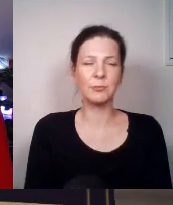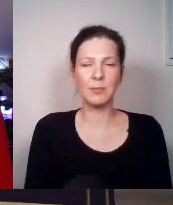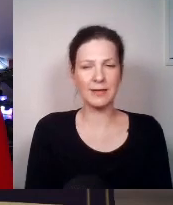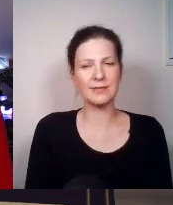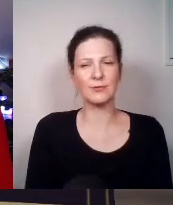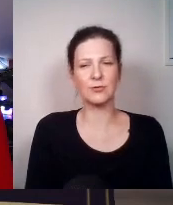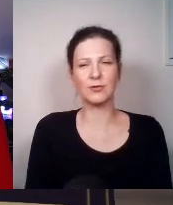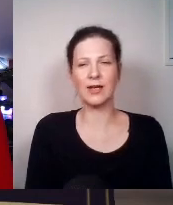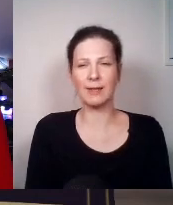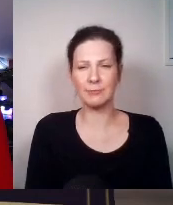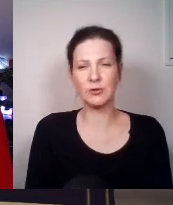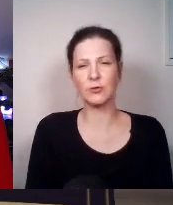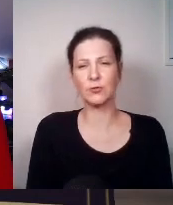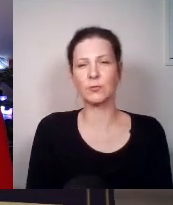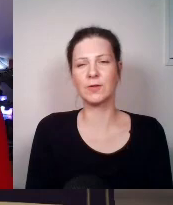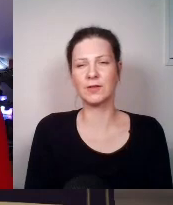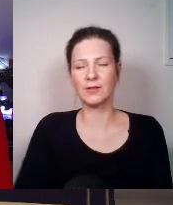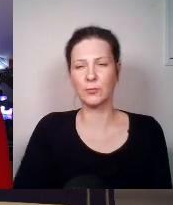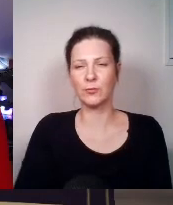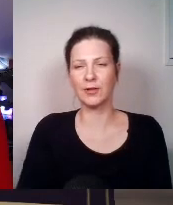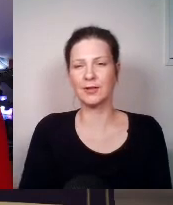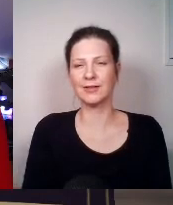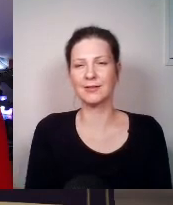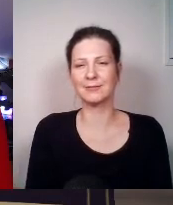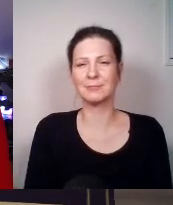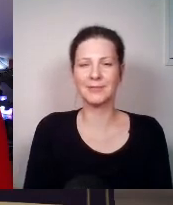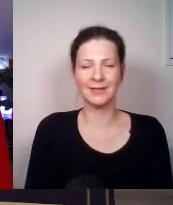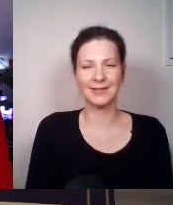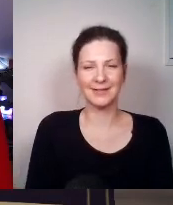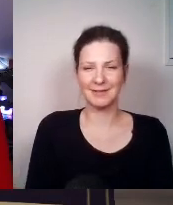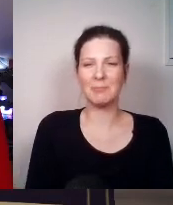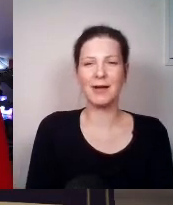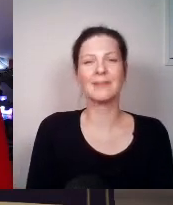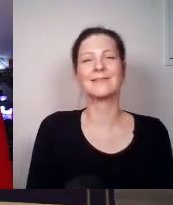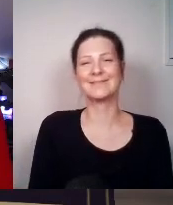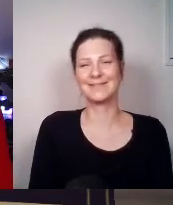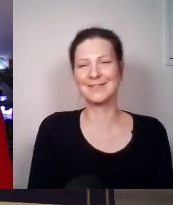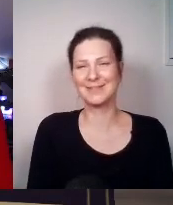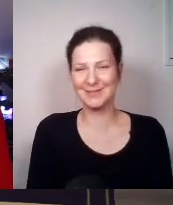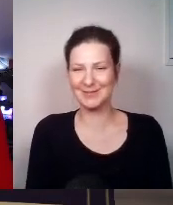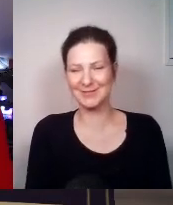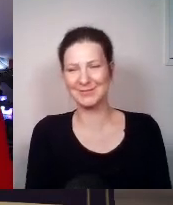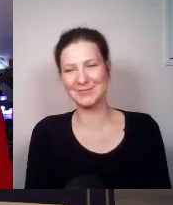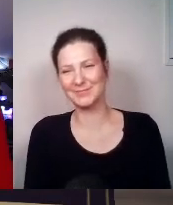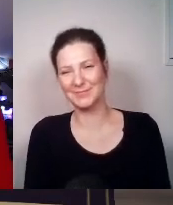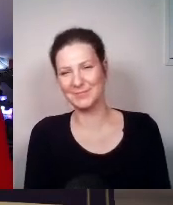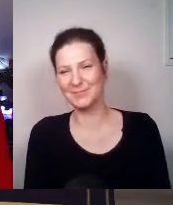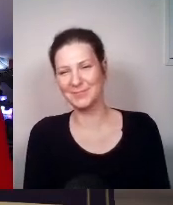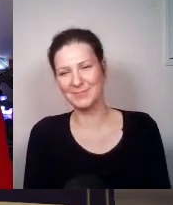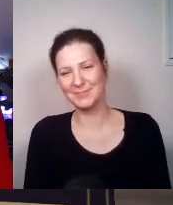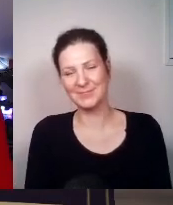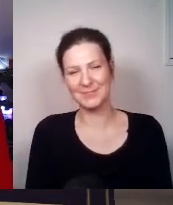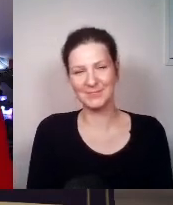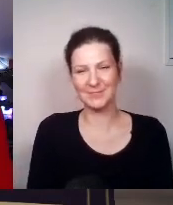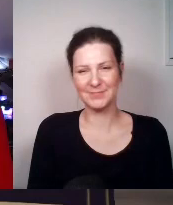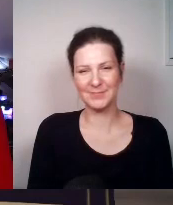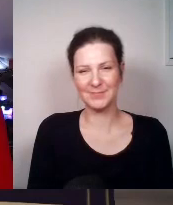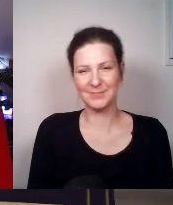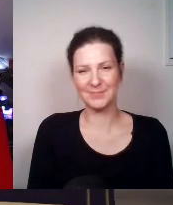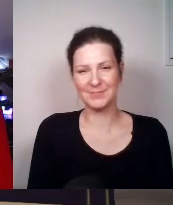Ja, ich glaube, du magst es auch, so Sachen abgeschlossen zu wissen. Insofern, mach. Okay.